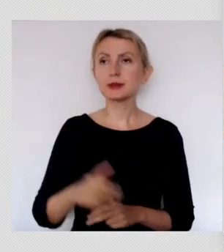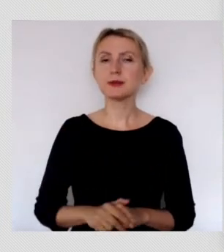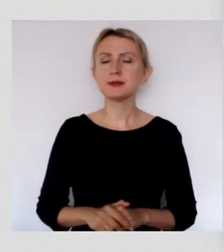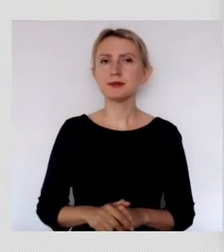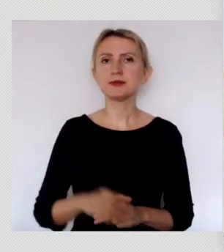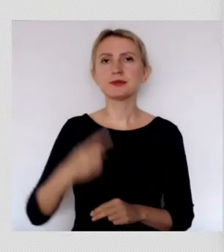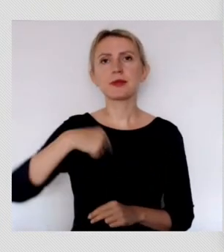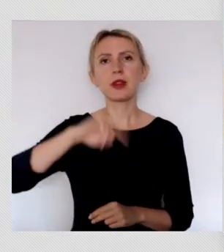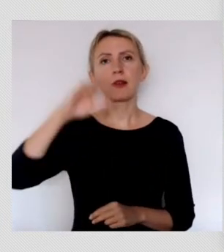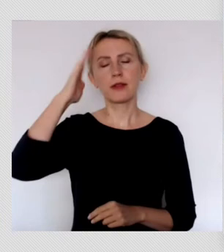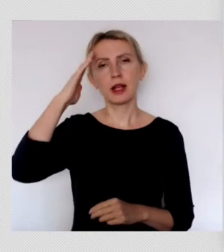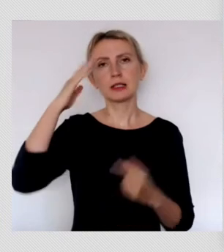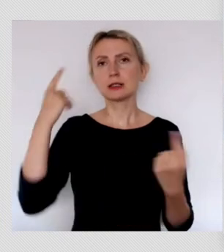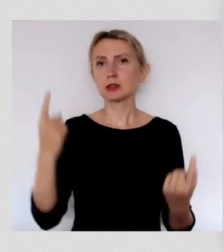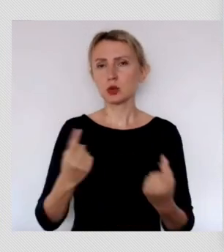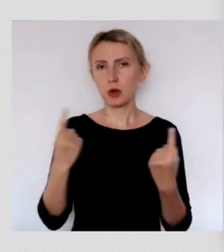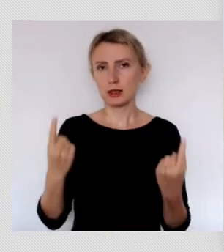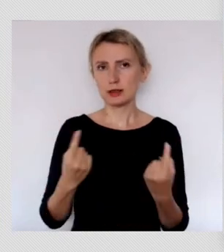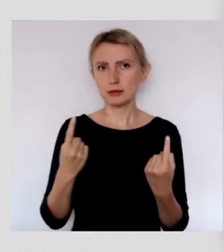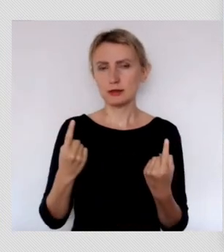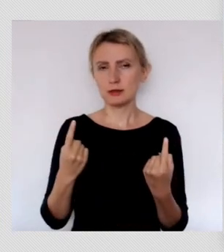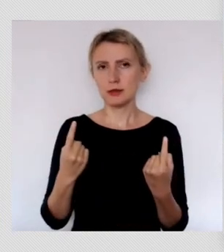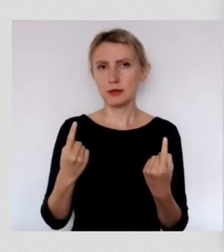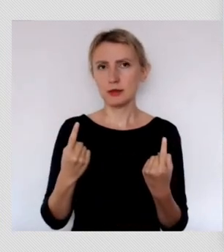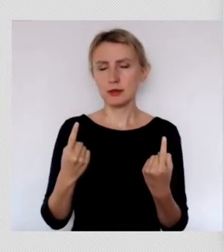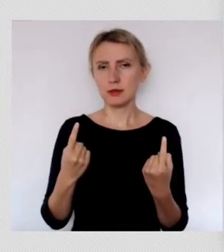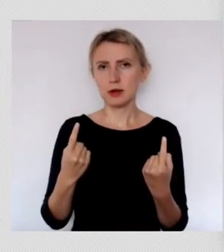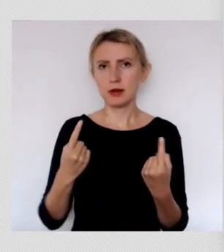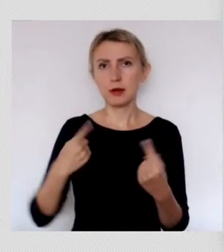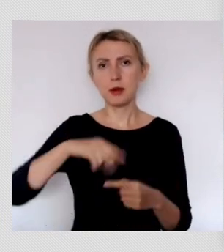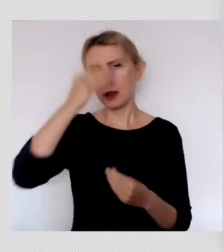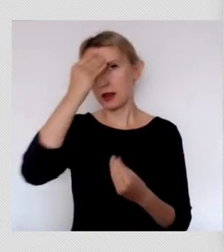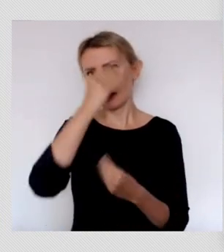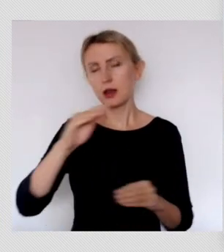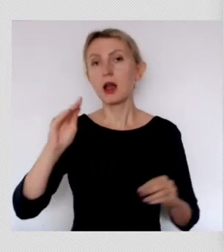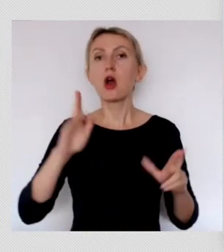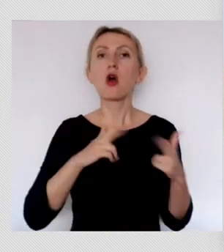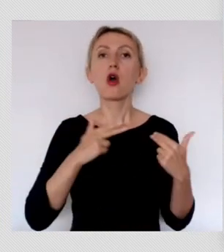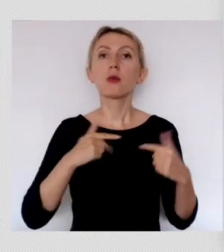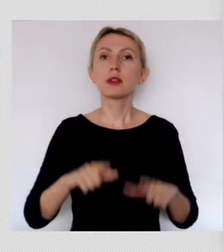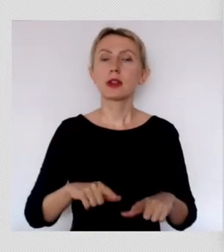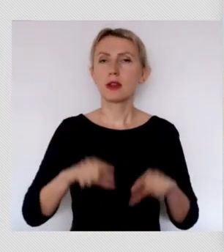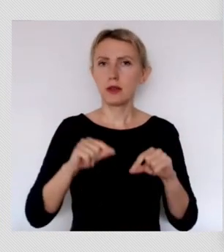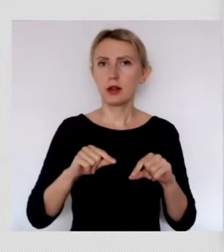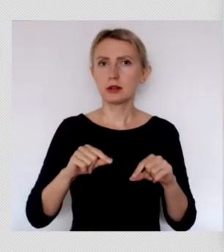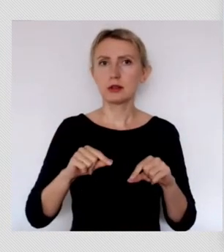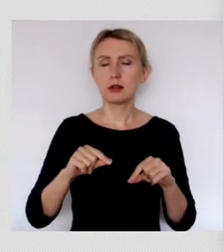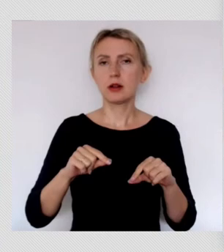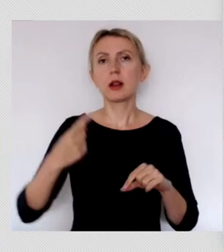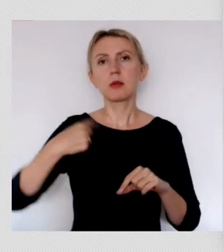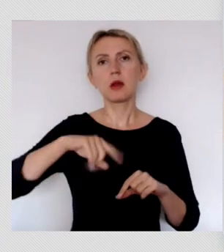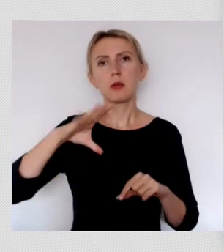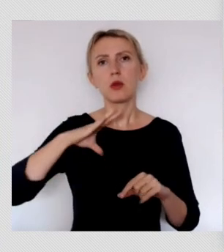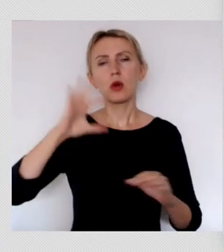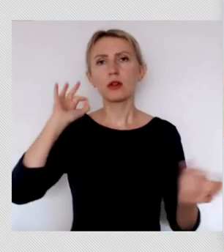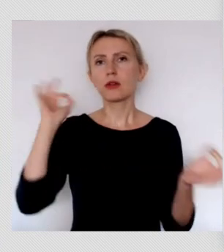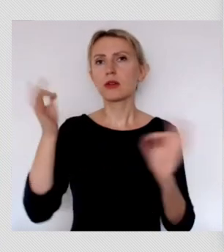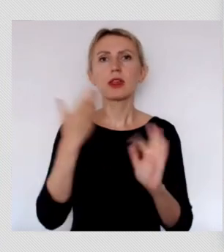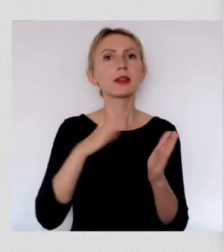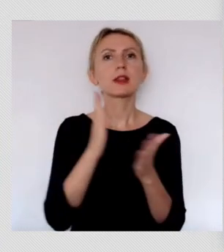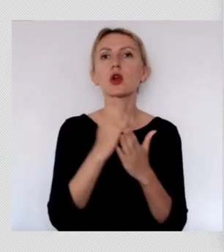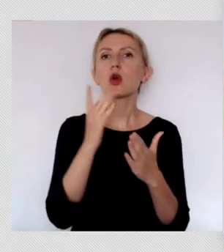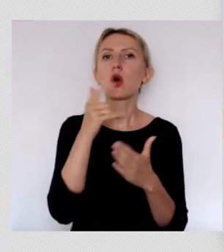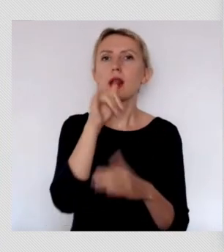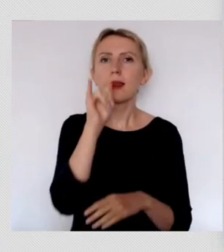wiemy, że w sytuacji, kiedy informujemy komitety wyborcze, myśmy im informowali nie tylko listami, ale